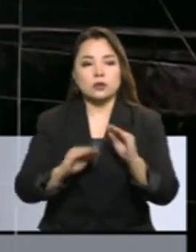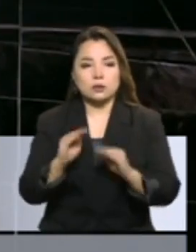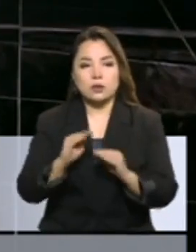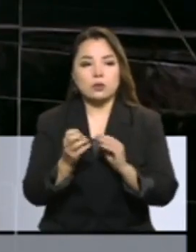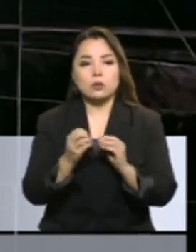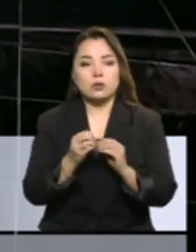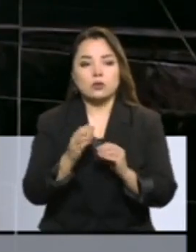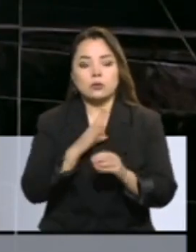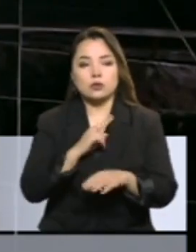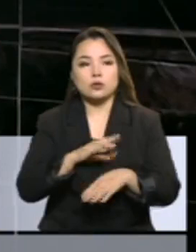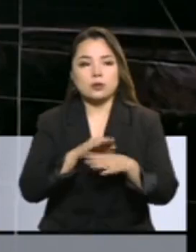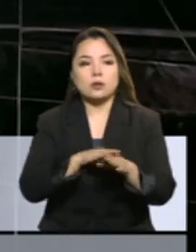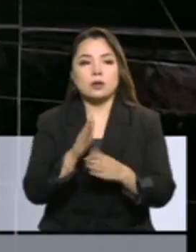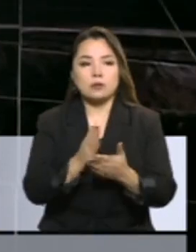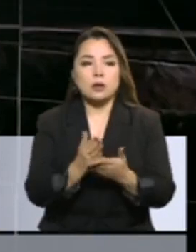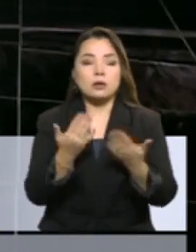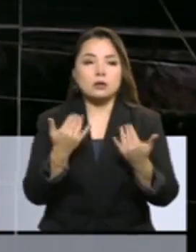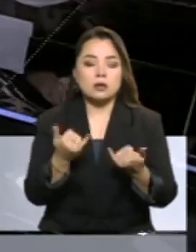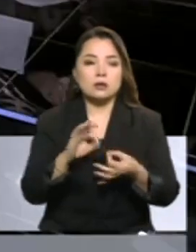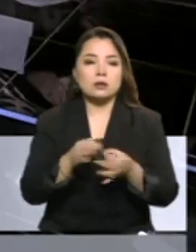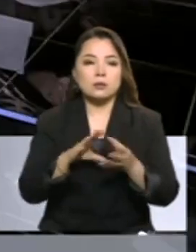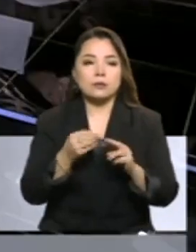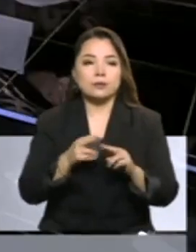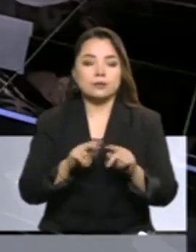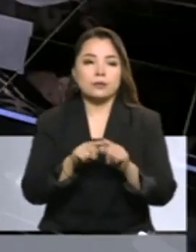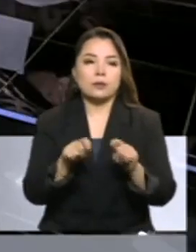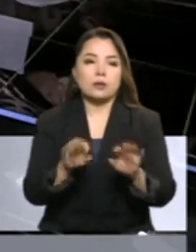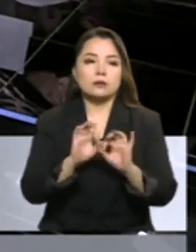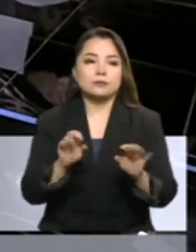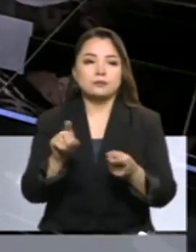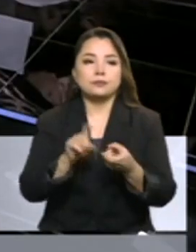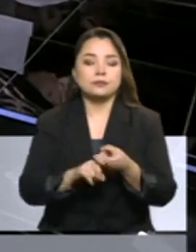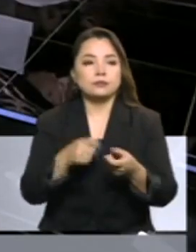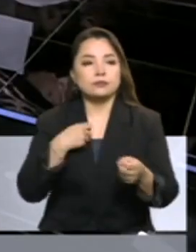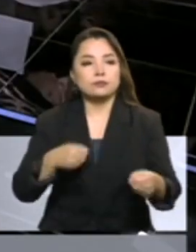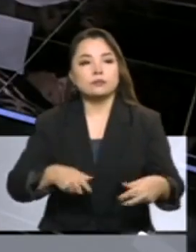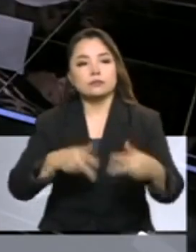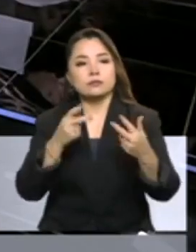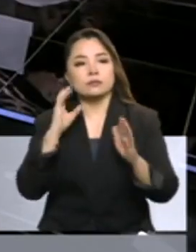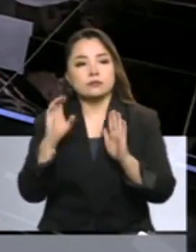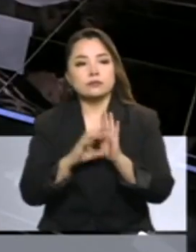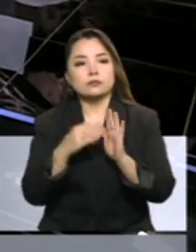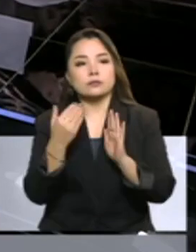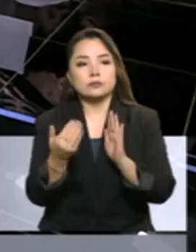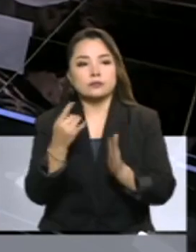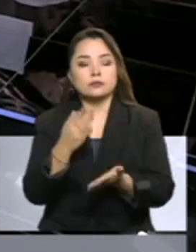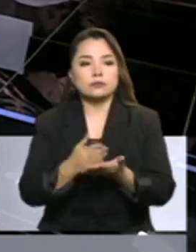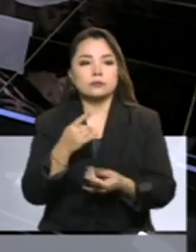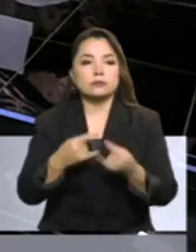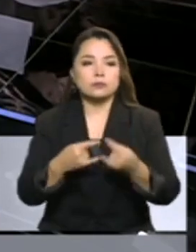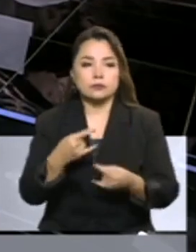10 бөлімші жұмыс істеп жатыр. Оқиға орнынан әріптесім Руслан Нұрланұлы байланысқа шығып тұр. Руслан, эфирдесіз.